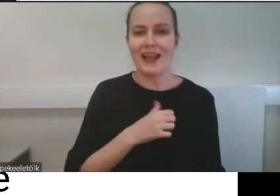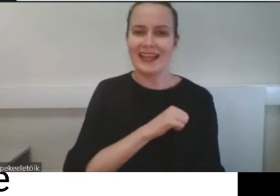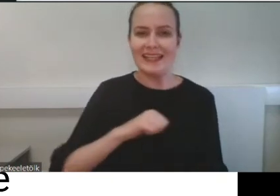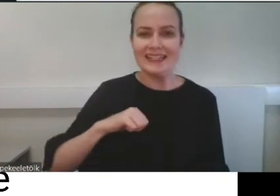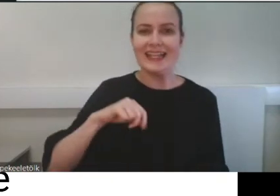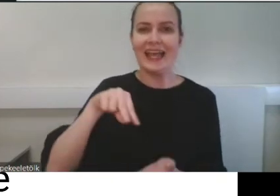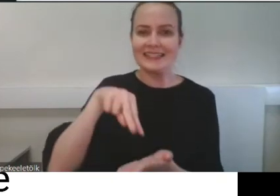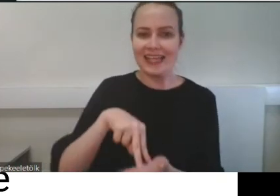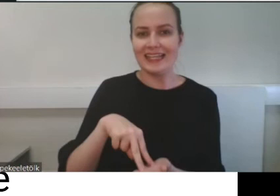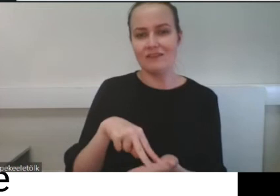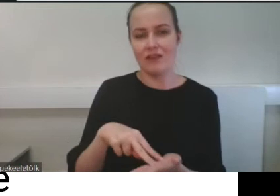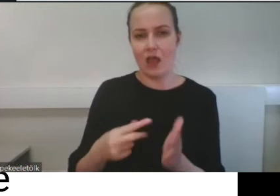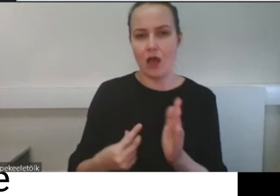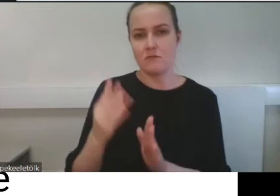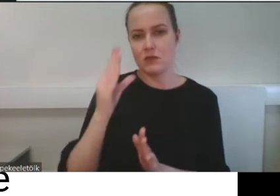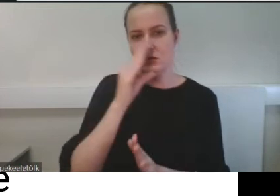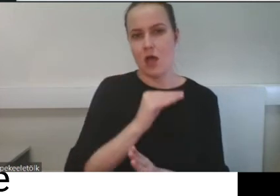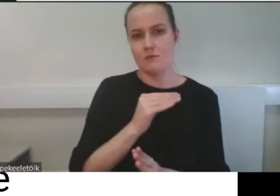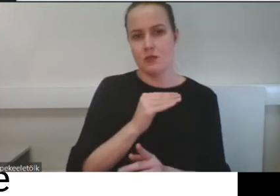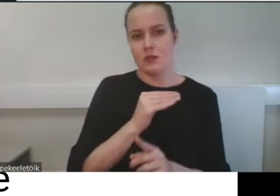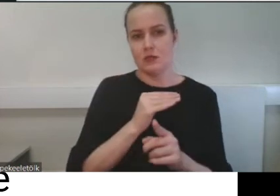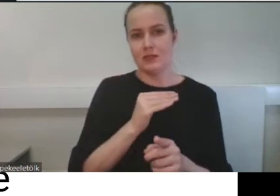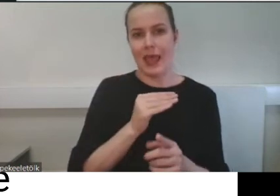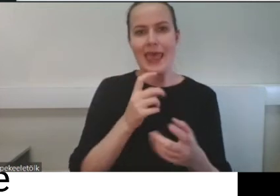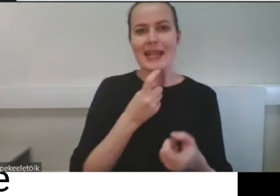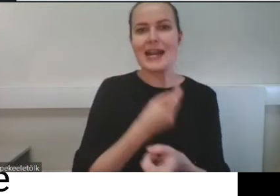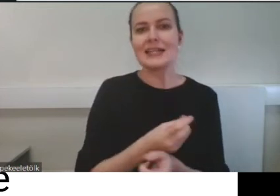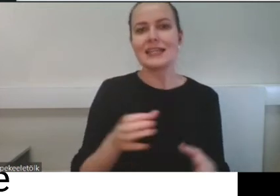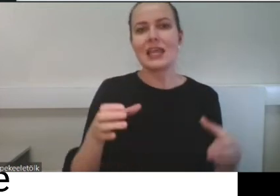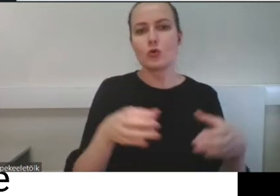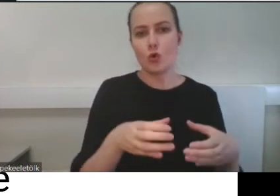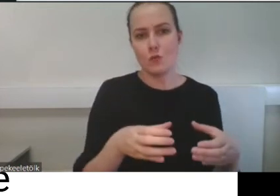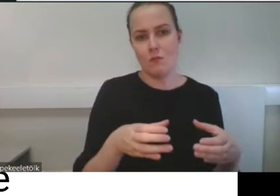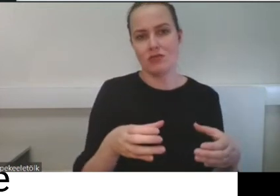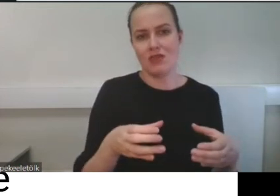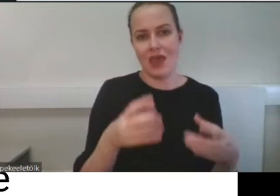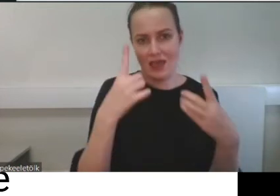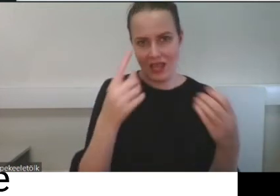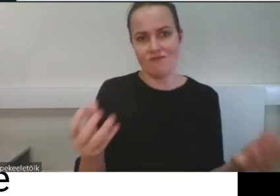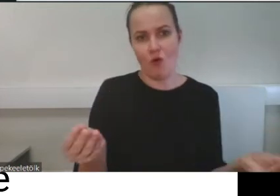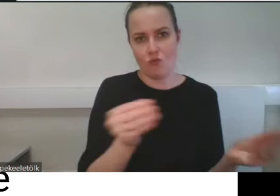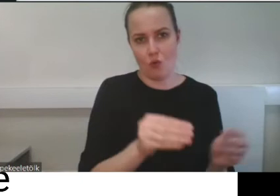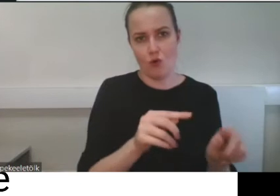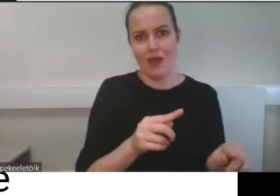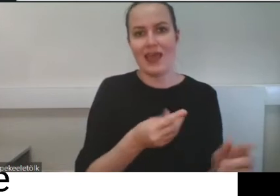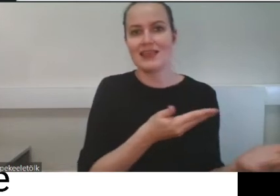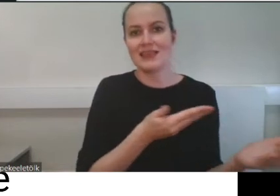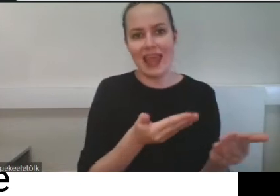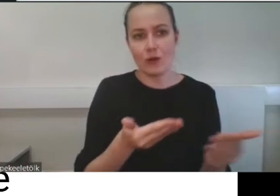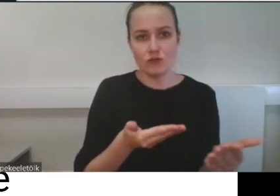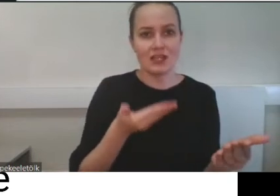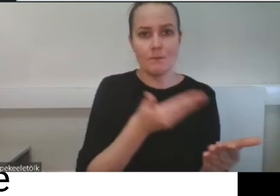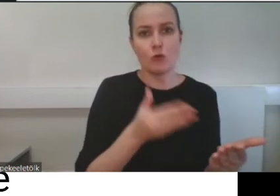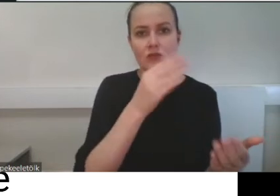Ja nende kasutamisega statistikaks ei kaasne ka märkimisväärseid lisakulusid. Ehk siis andmed, mis on juba ükskord